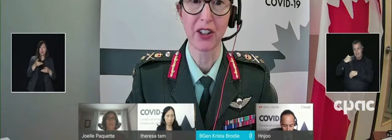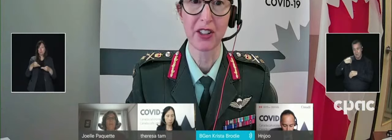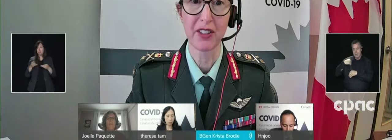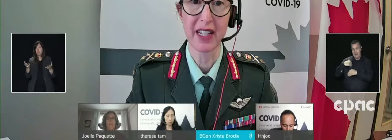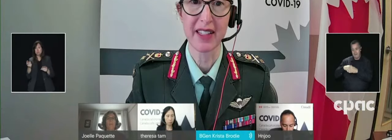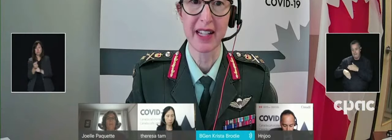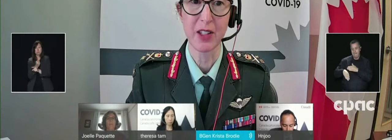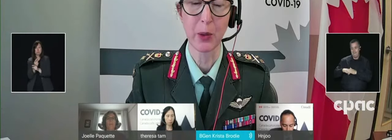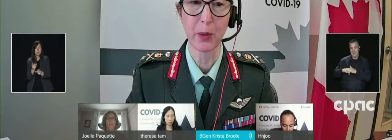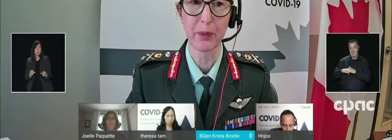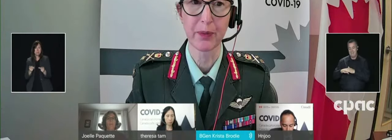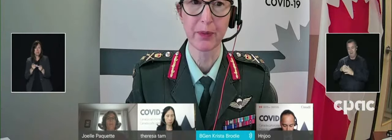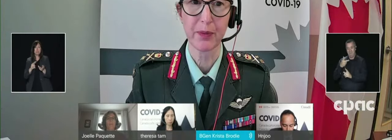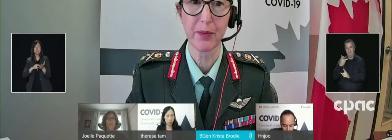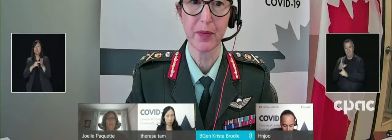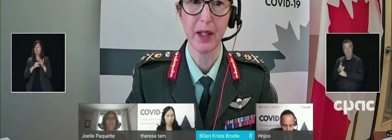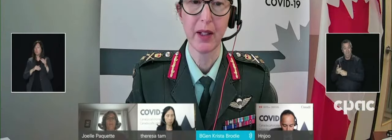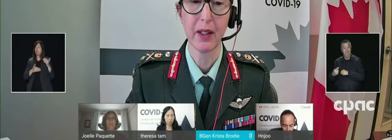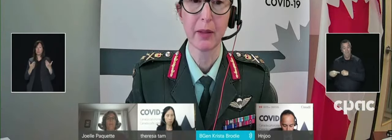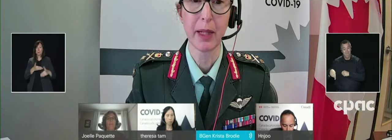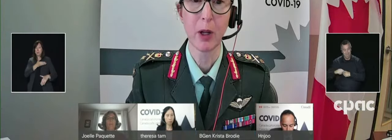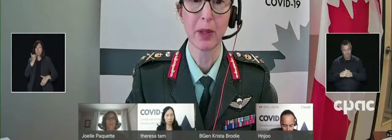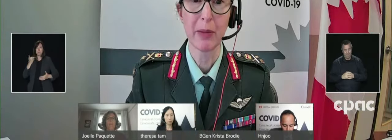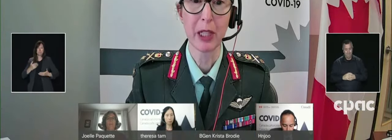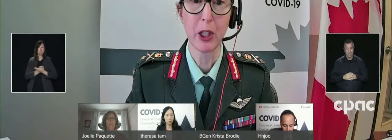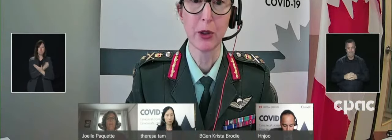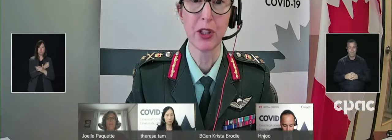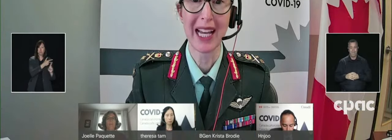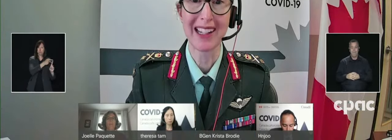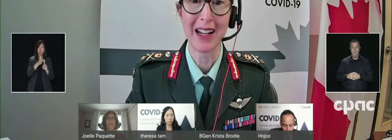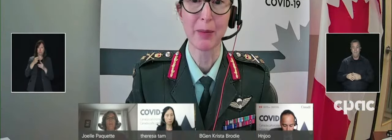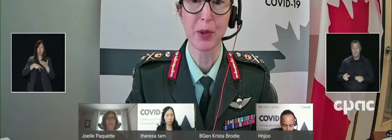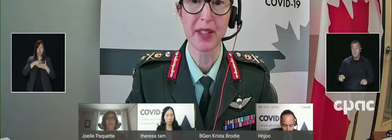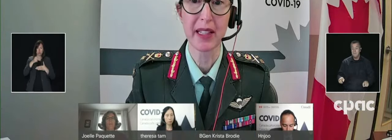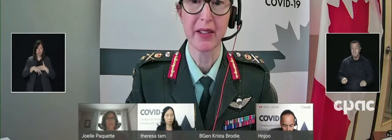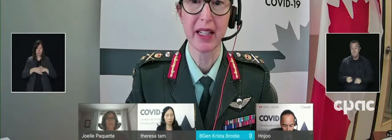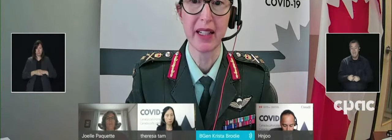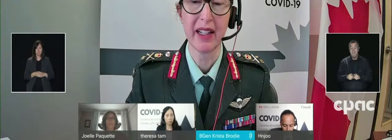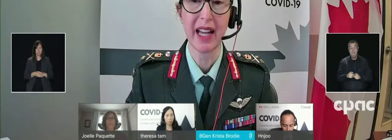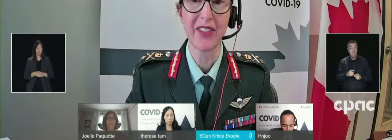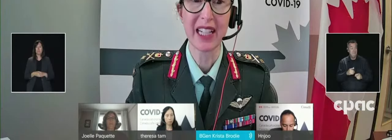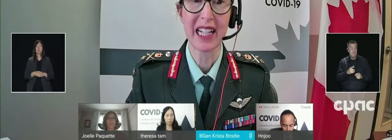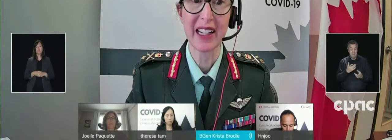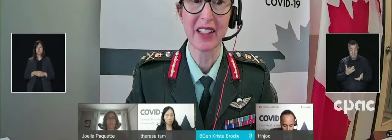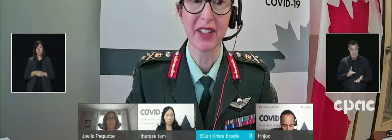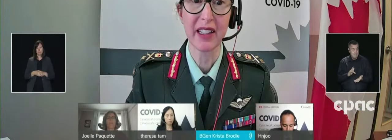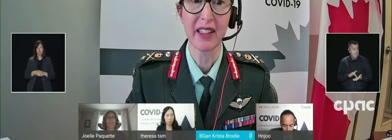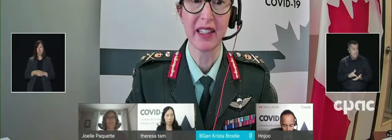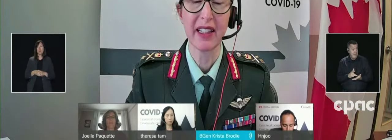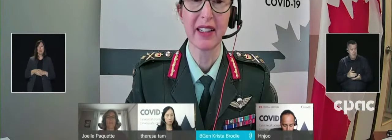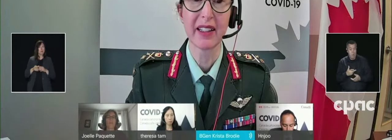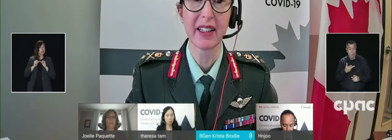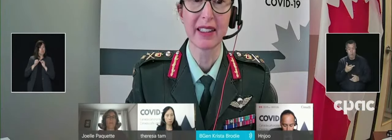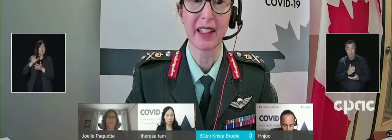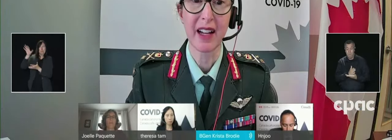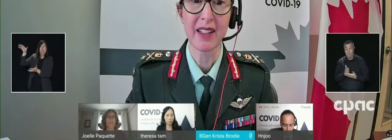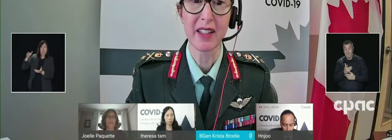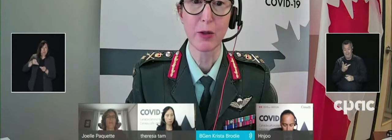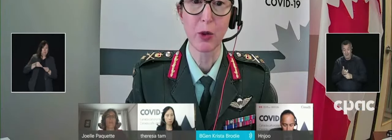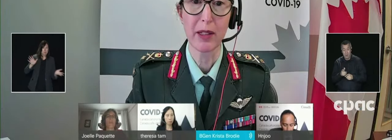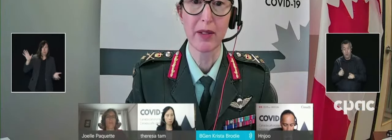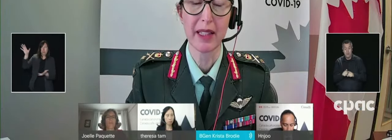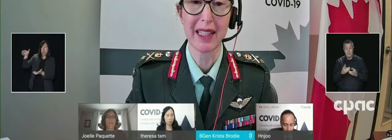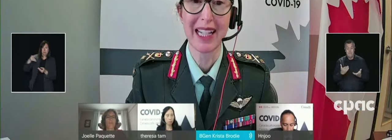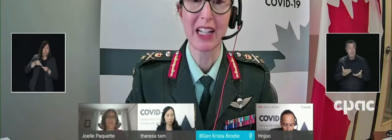les efforts de vaccination. Même en plein milieu de la grande poussée, avec l'arrivée de